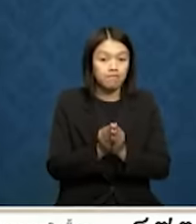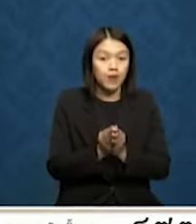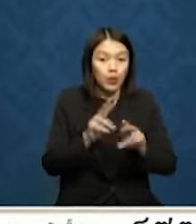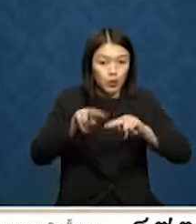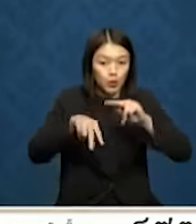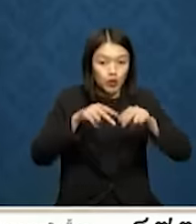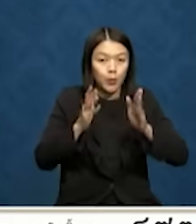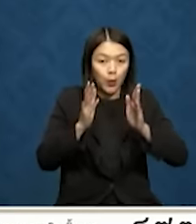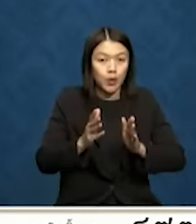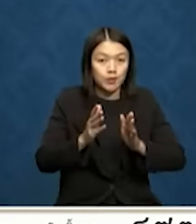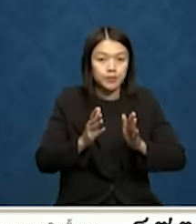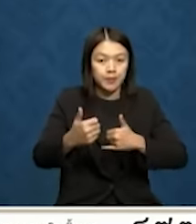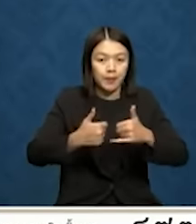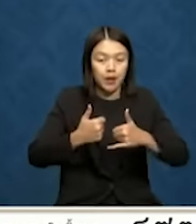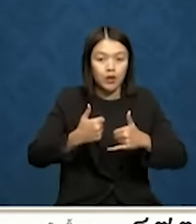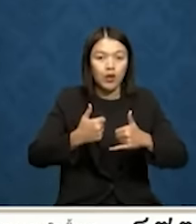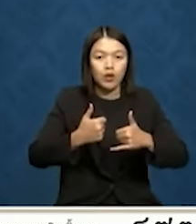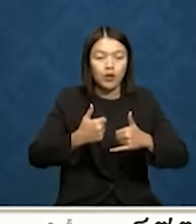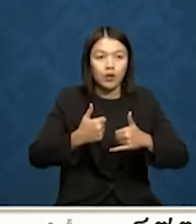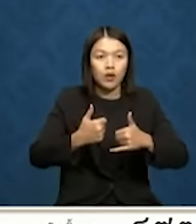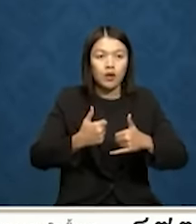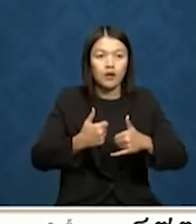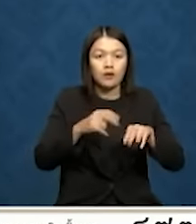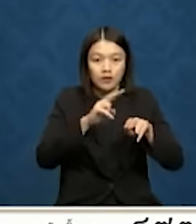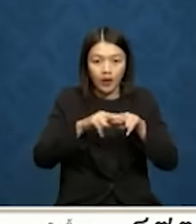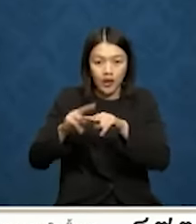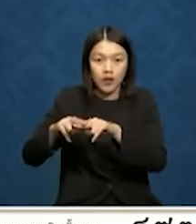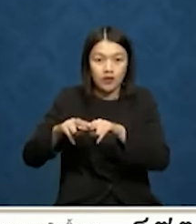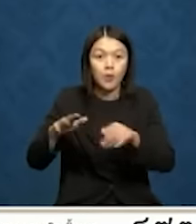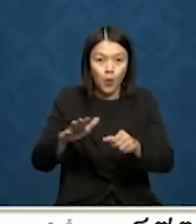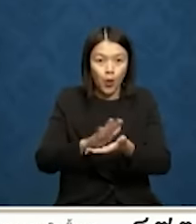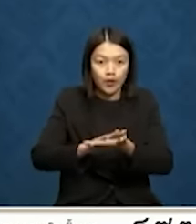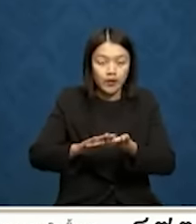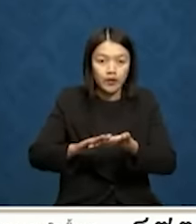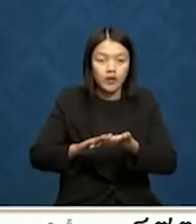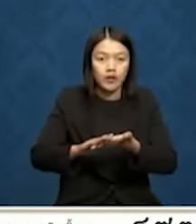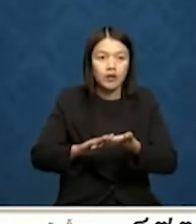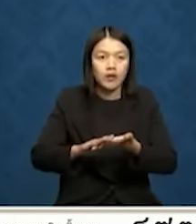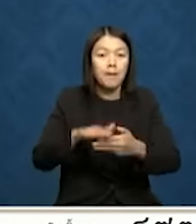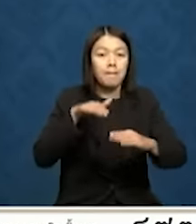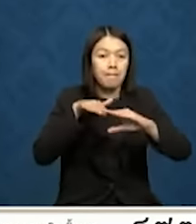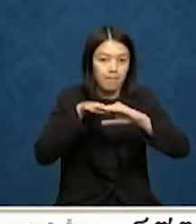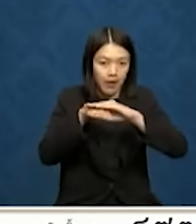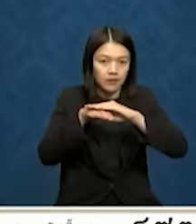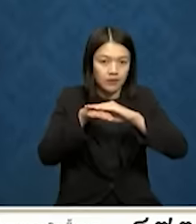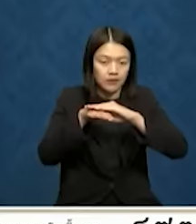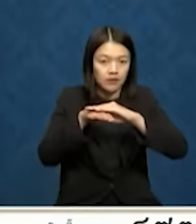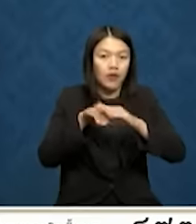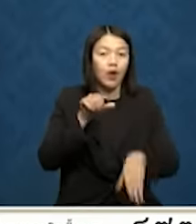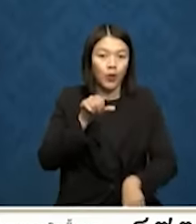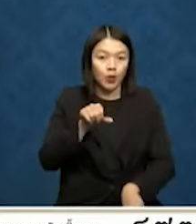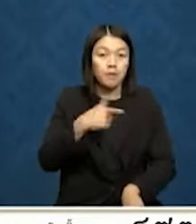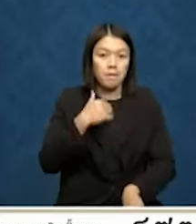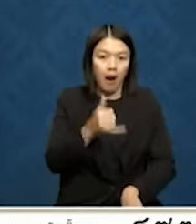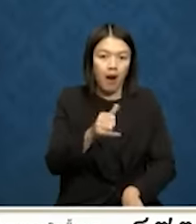อบองค์ประชุมครับเมื่อท่านเข้ามาเรียบร้อยแล้วขอให้เสียบบัตรแล้วก็แสดงต